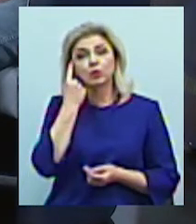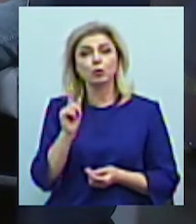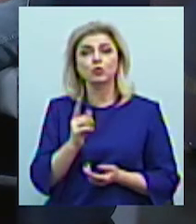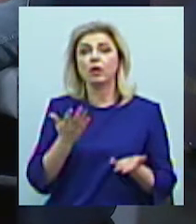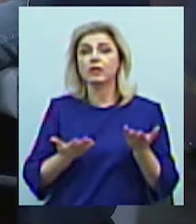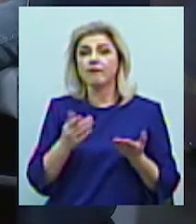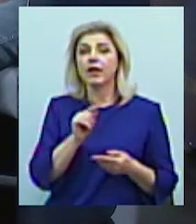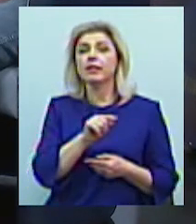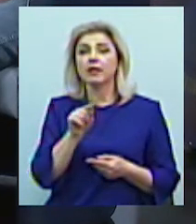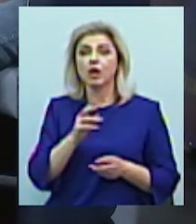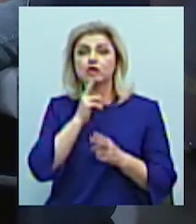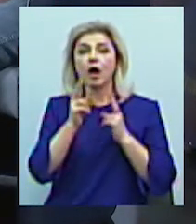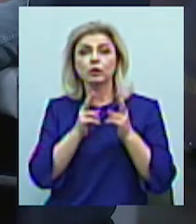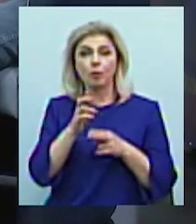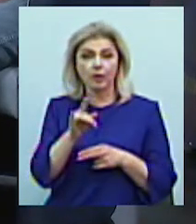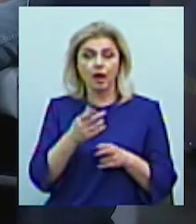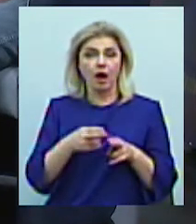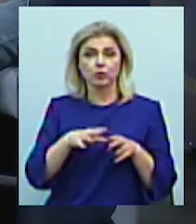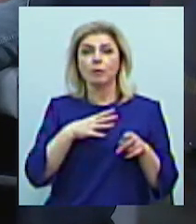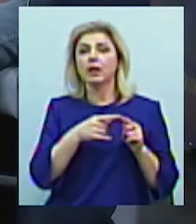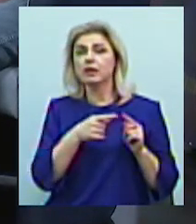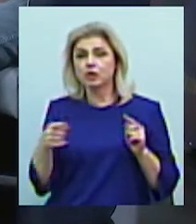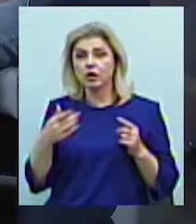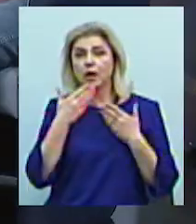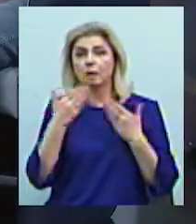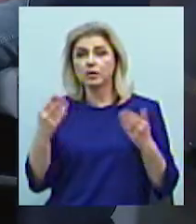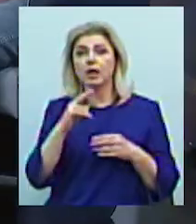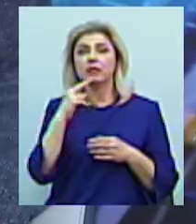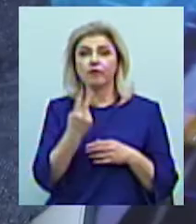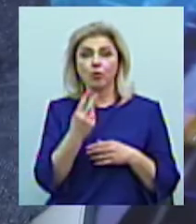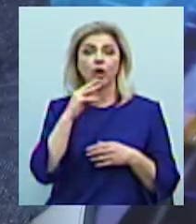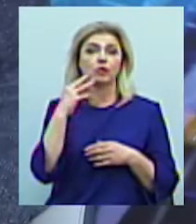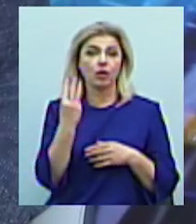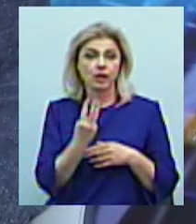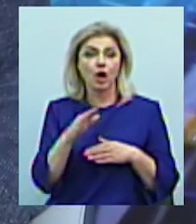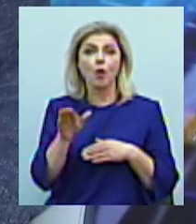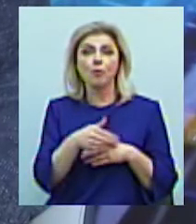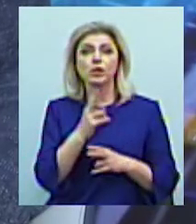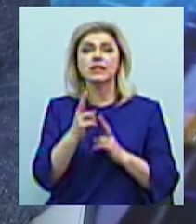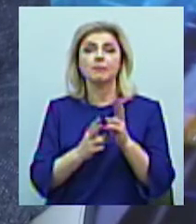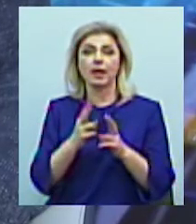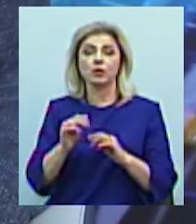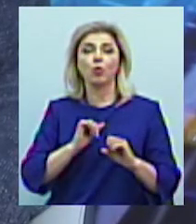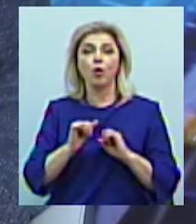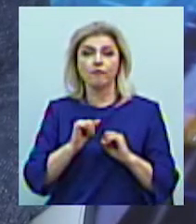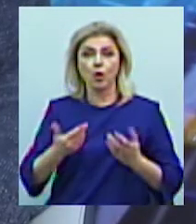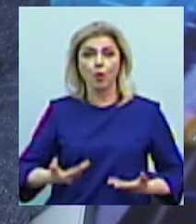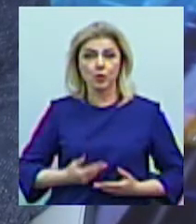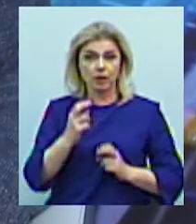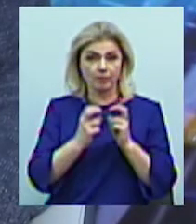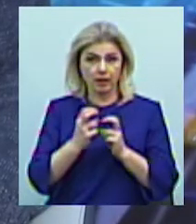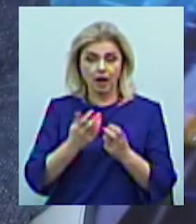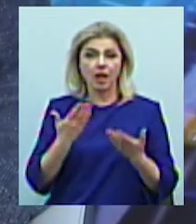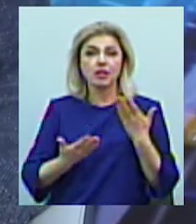ті жалоби, які були на протязі останніх 2-3 років, після зміни руководителя комунального підприємства, вони вже,